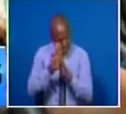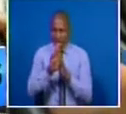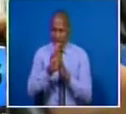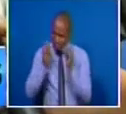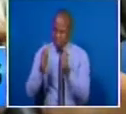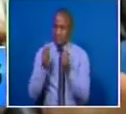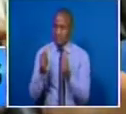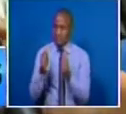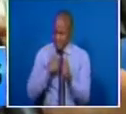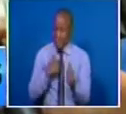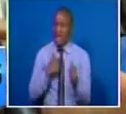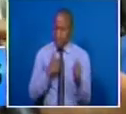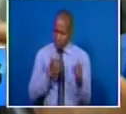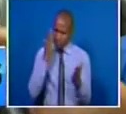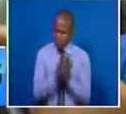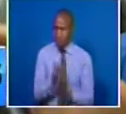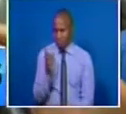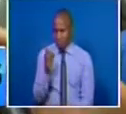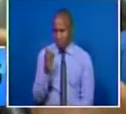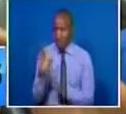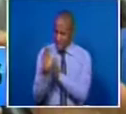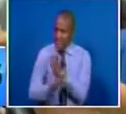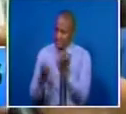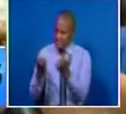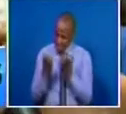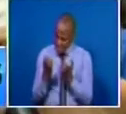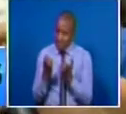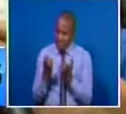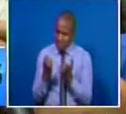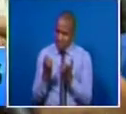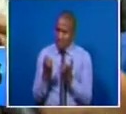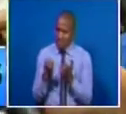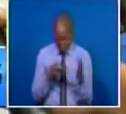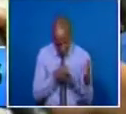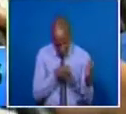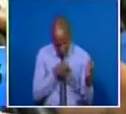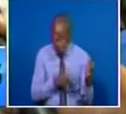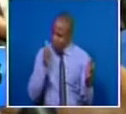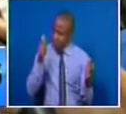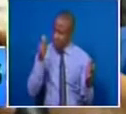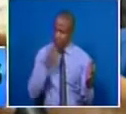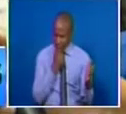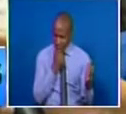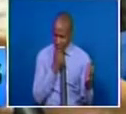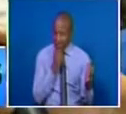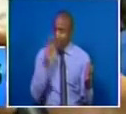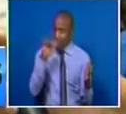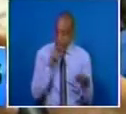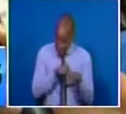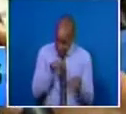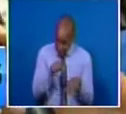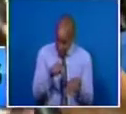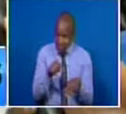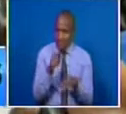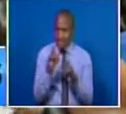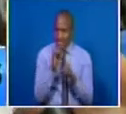say. Tangu wakati huo ndio nikasema kweli nchi yetu inahitaji mambo kama haya. Sako kuanzia wakati huo, na ilikuwa